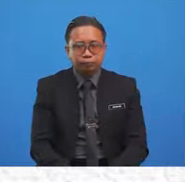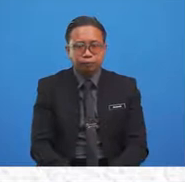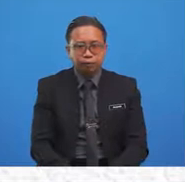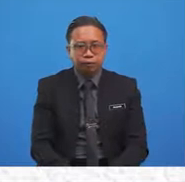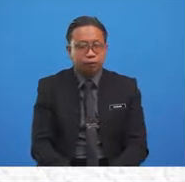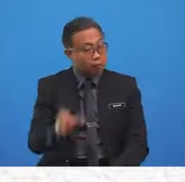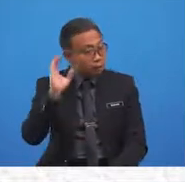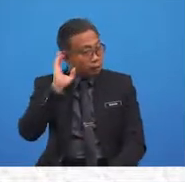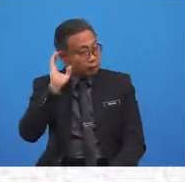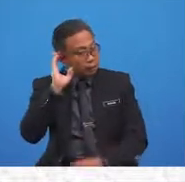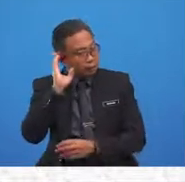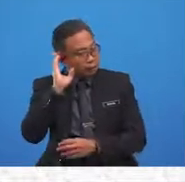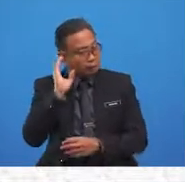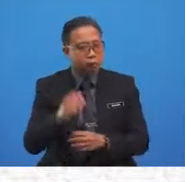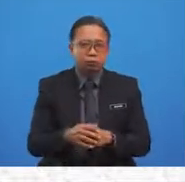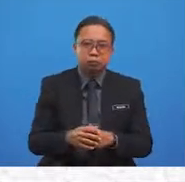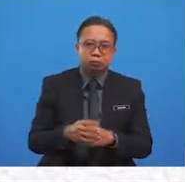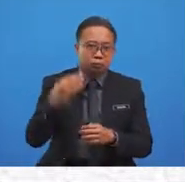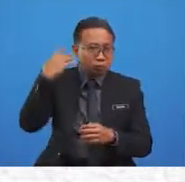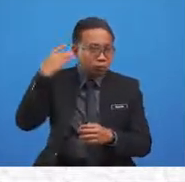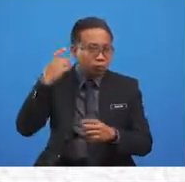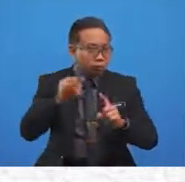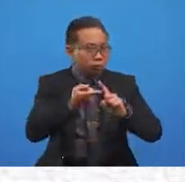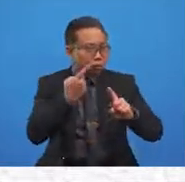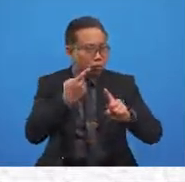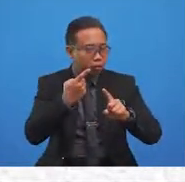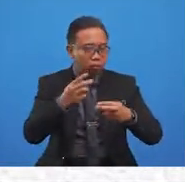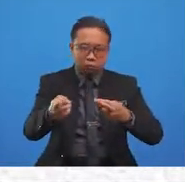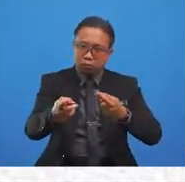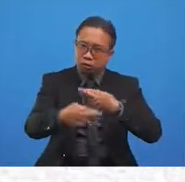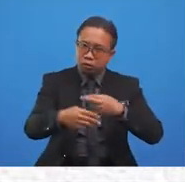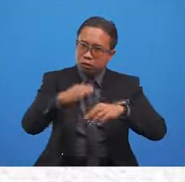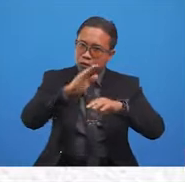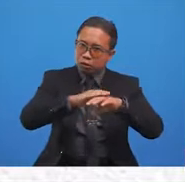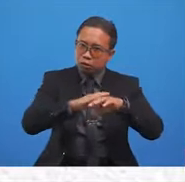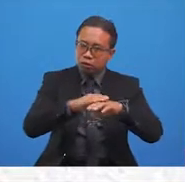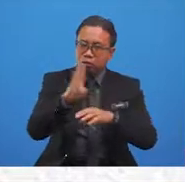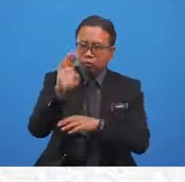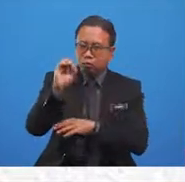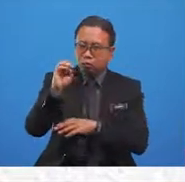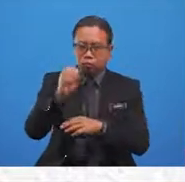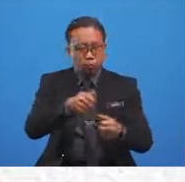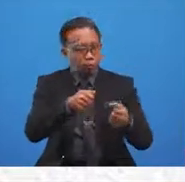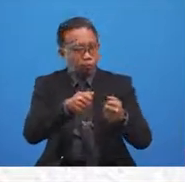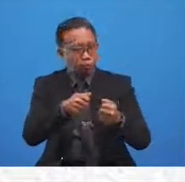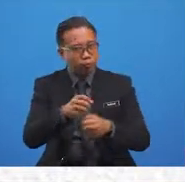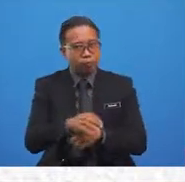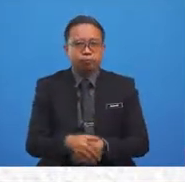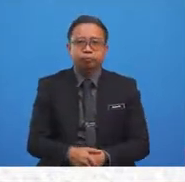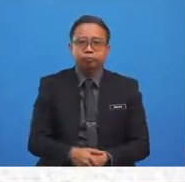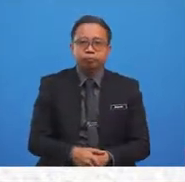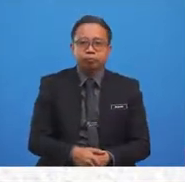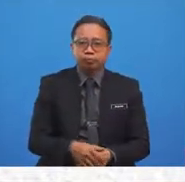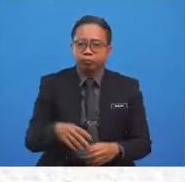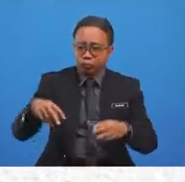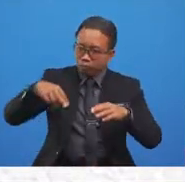hear a sound from the tiny room upstairs. Boom, boom, boom, boom, boom, boom. They